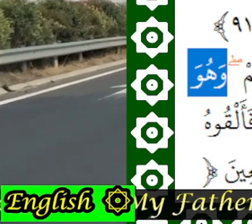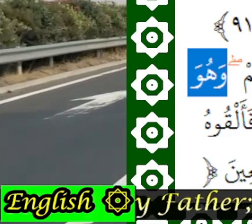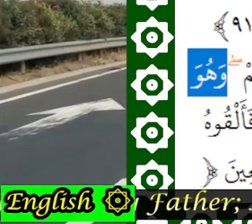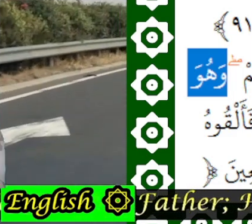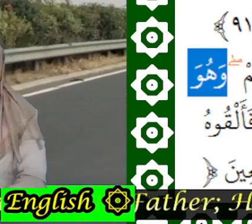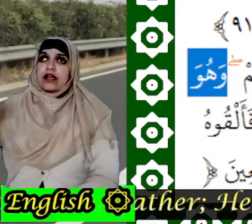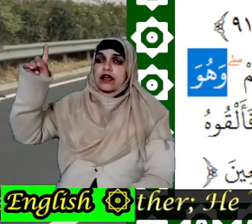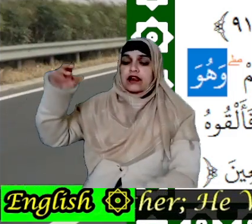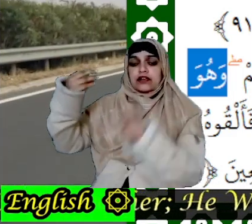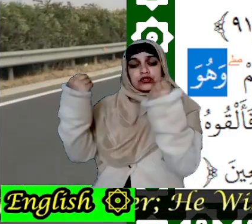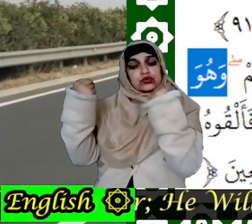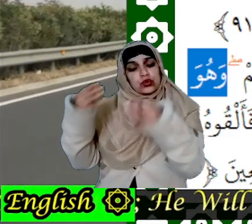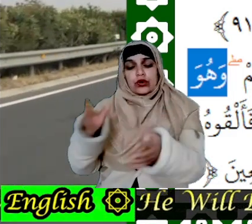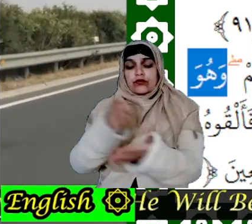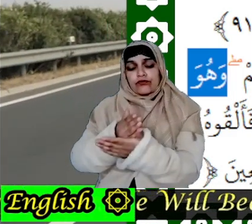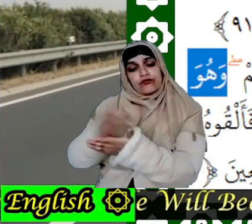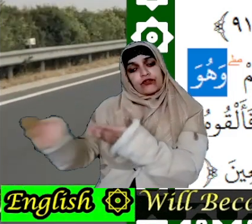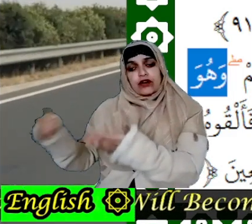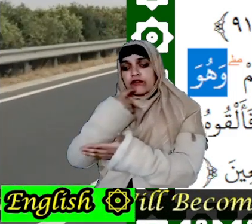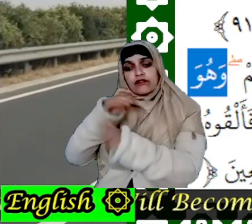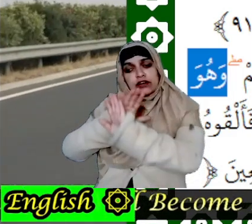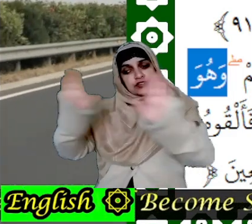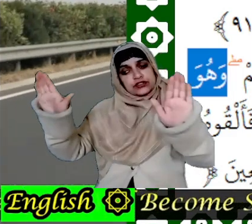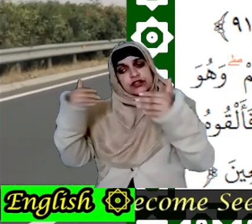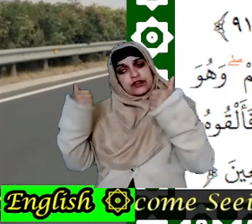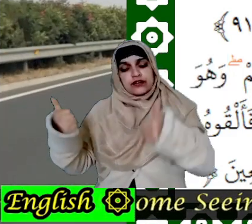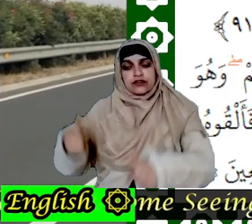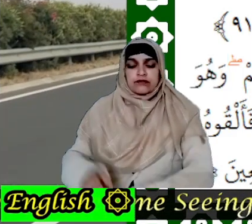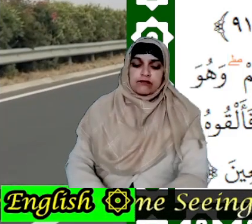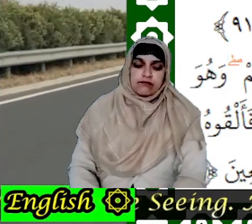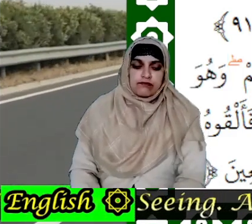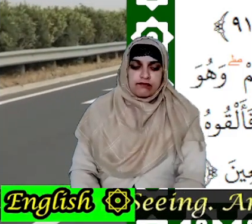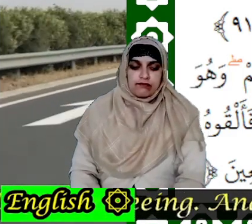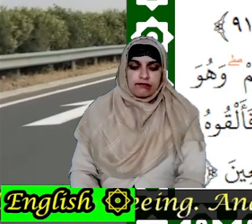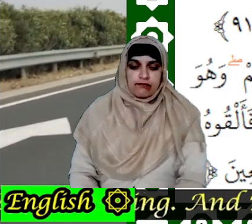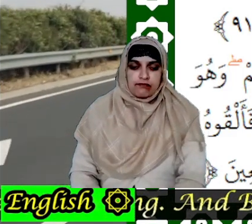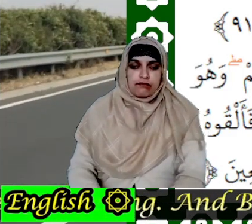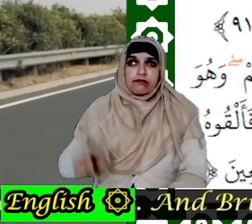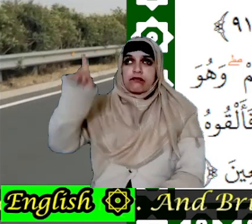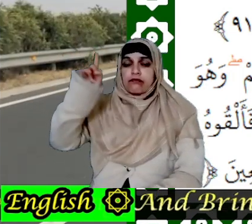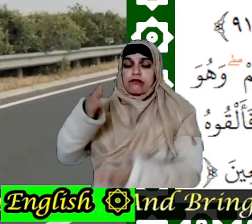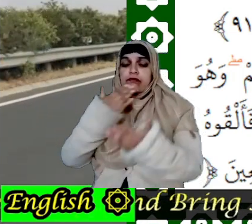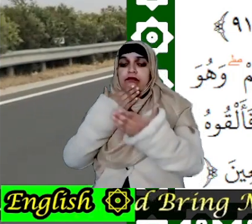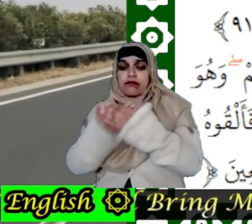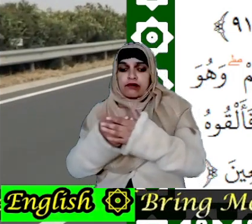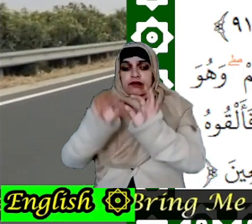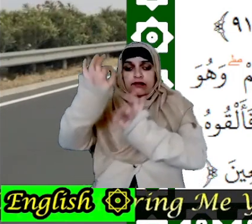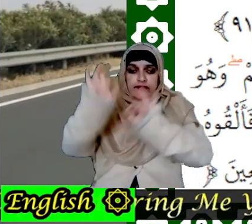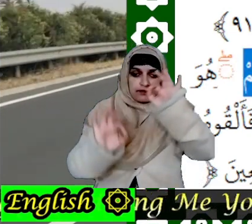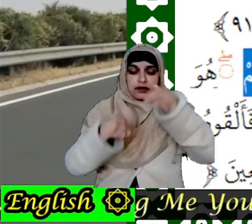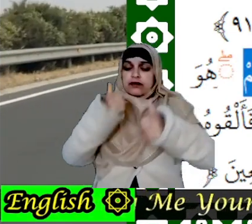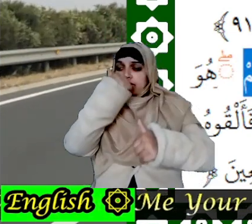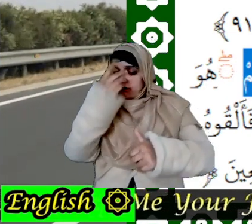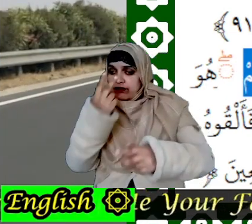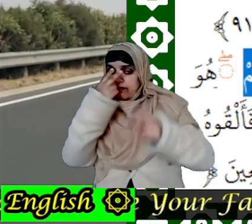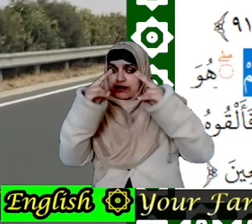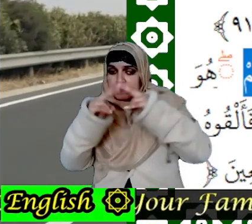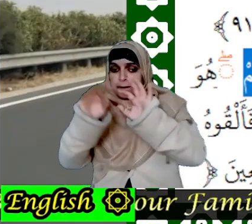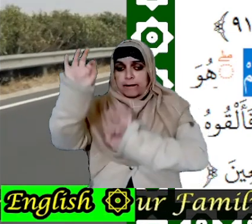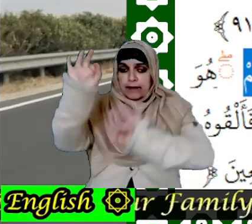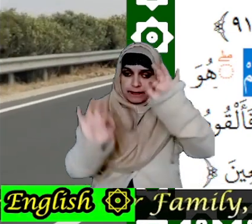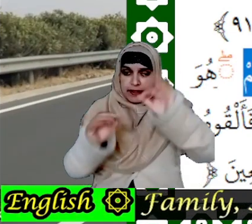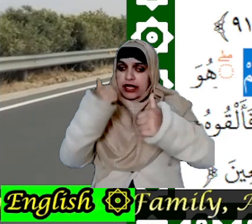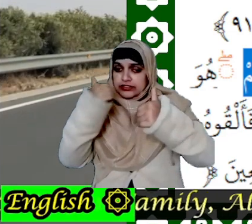جار قال لا تدريب عليكم اليوم ونينين الرئيس انتتو فينجرتو الرا ونينين